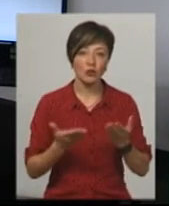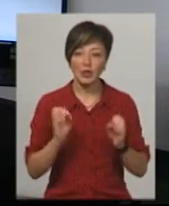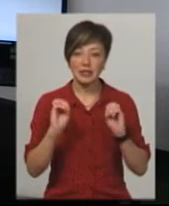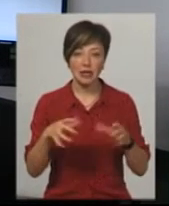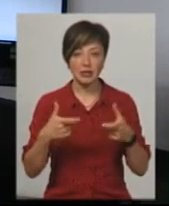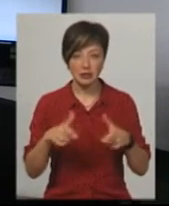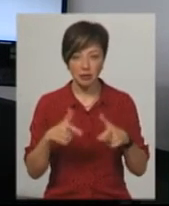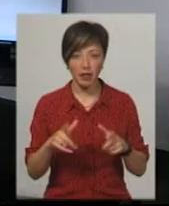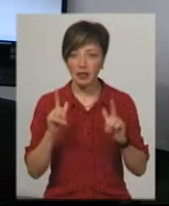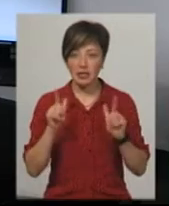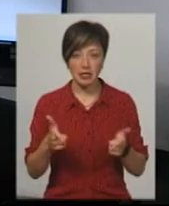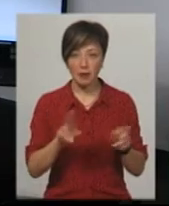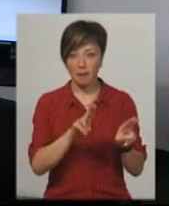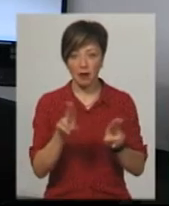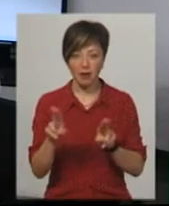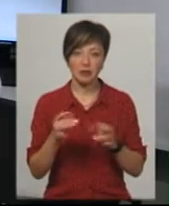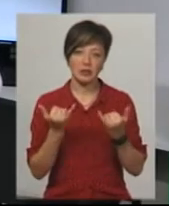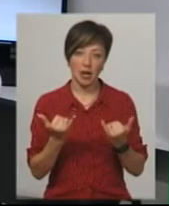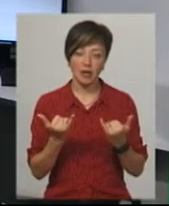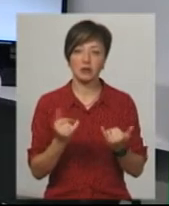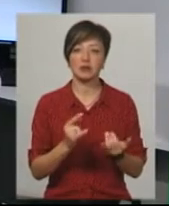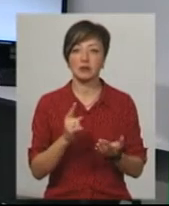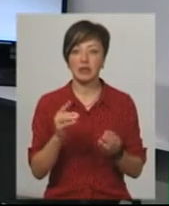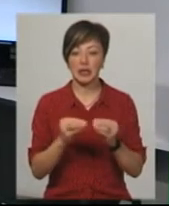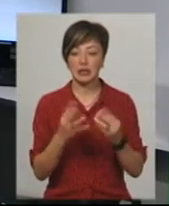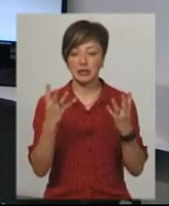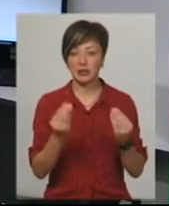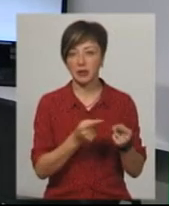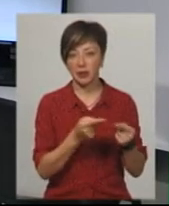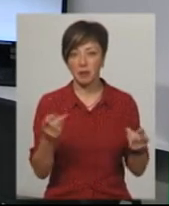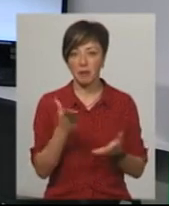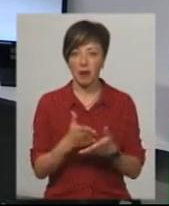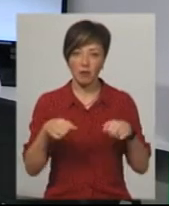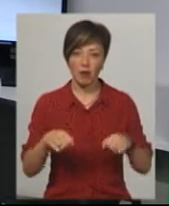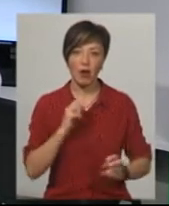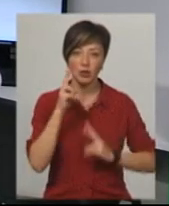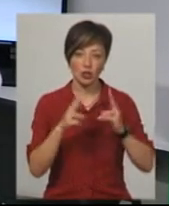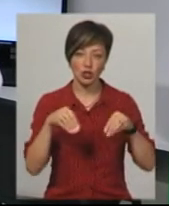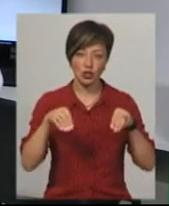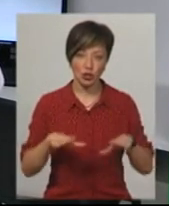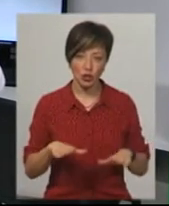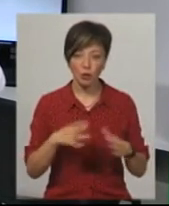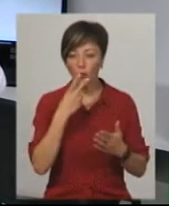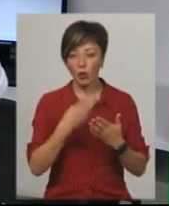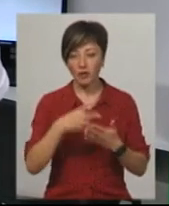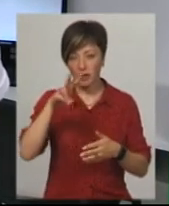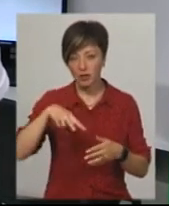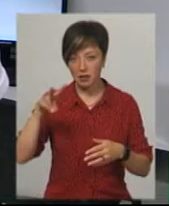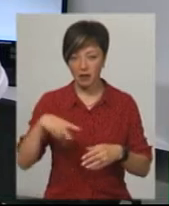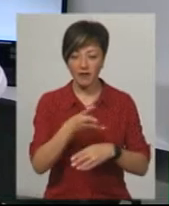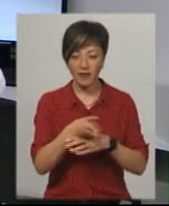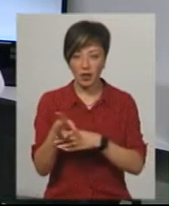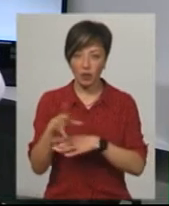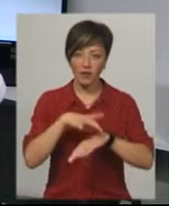склали іспит, вони не згідні з правилами. Тобто вони зараз мають 10-денний термін, мають право оскаржити це рішення, подивитися відеофіксацію, ми